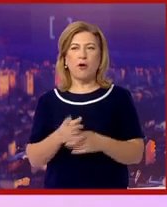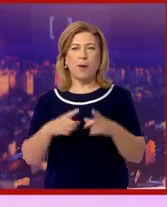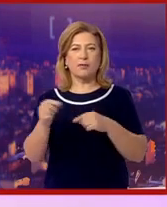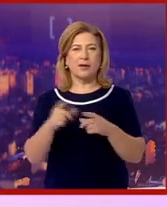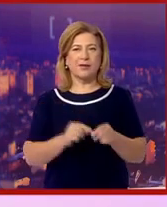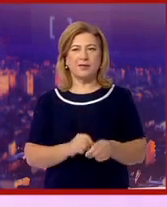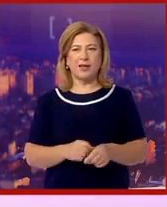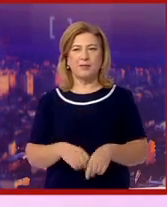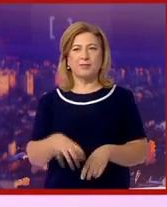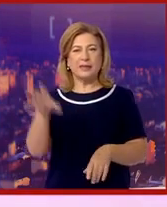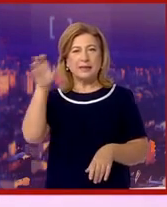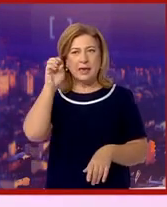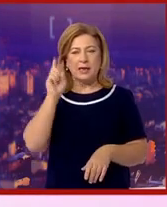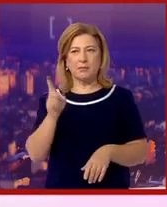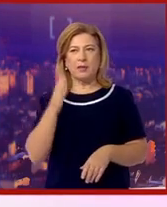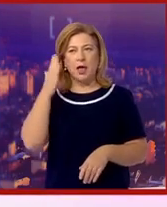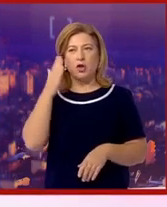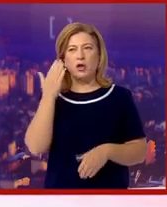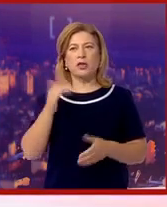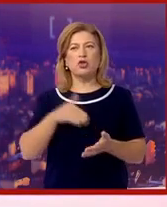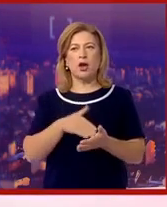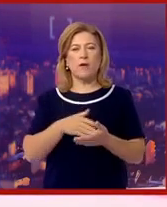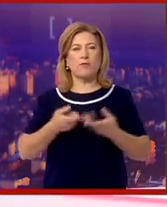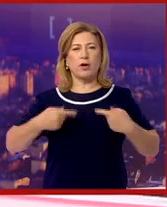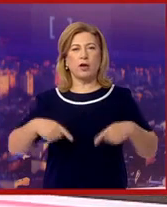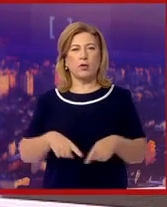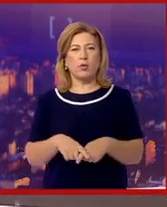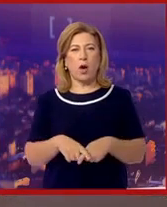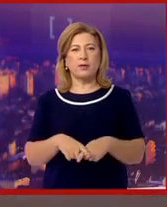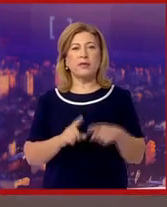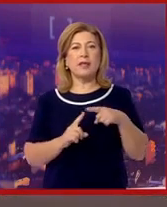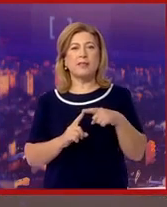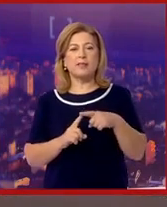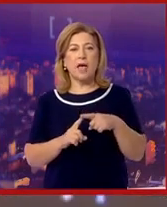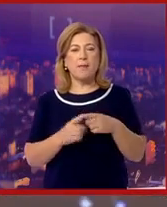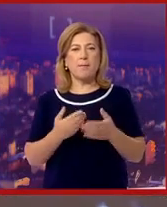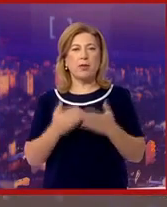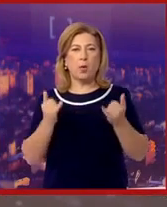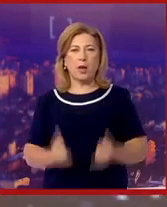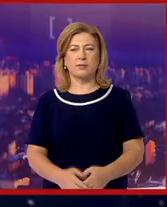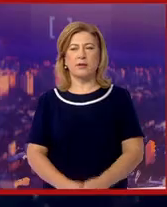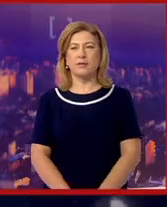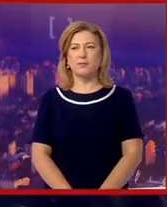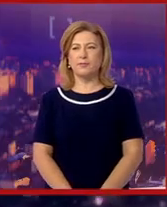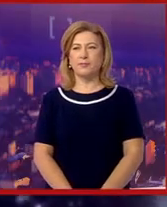pentru moment. Țineți minte, dorințele și nevoile noastre sunt tema pe care trebuie să o abordăm astăzi.